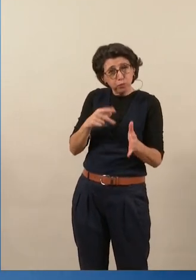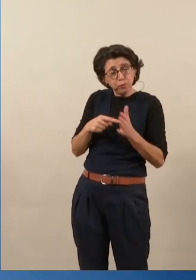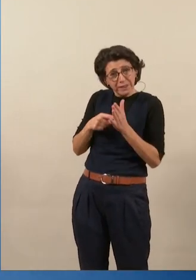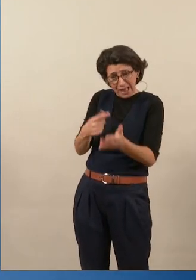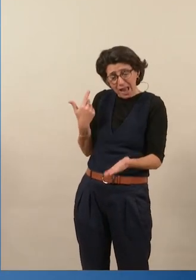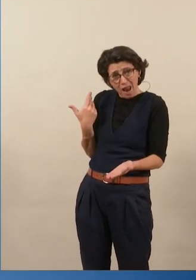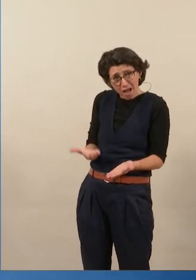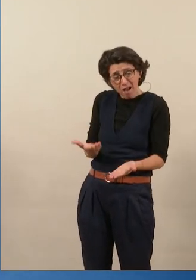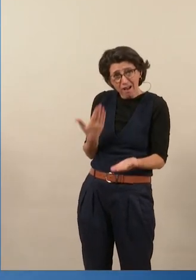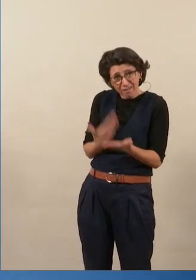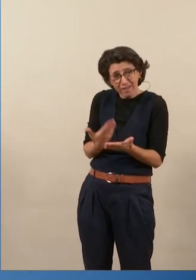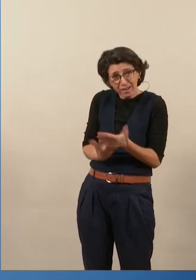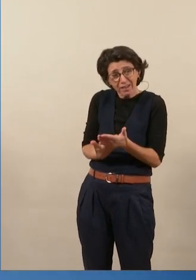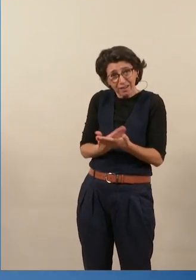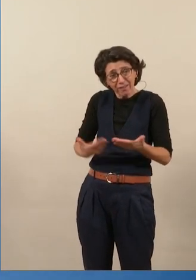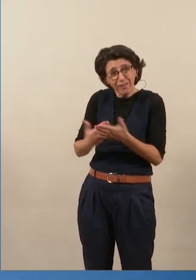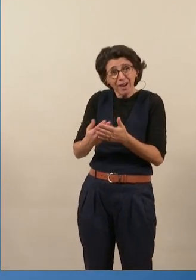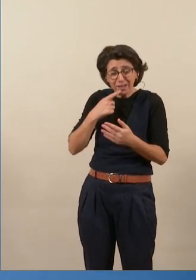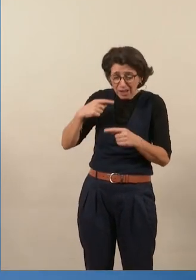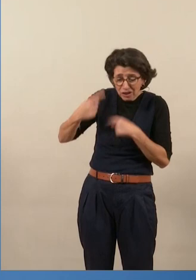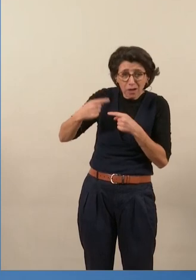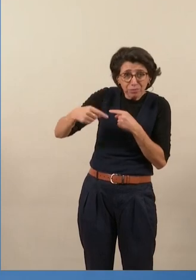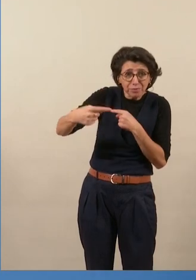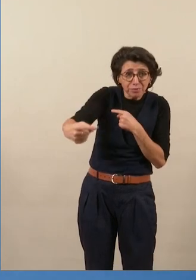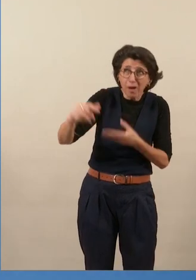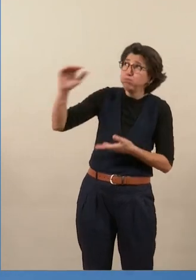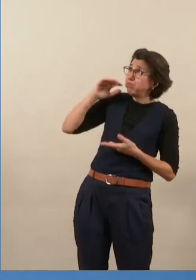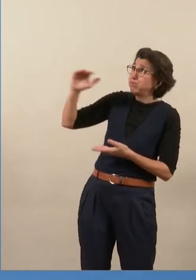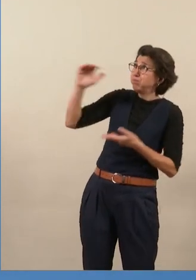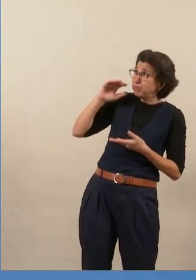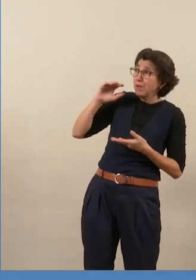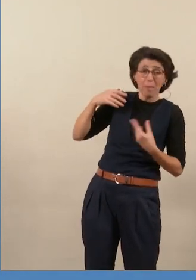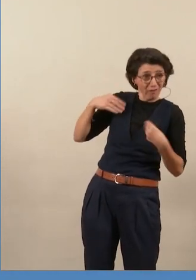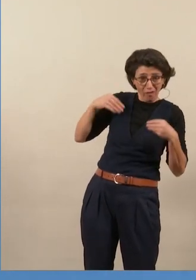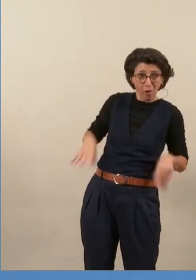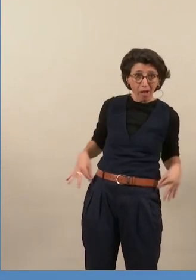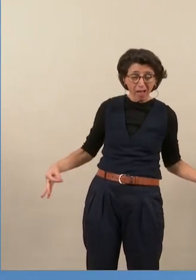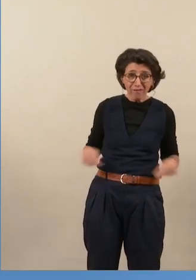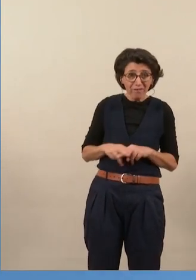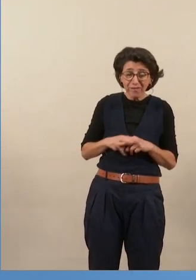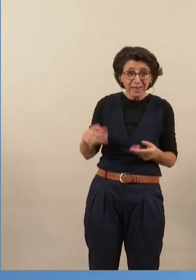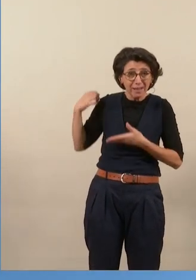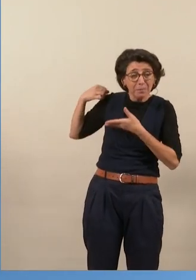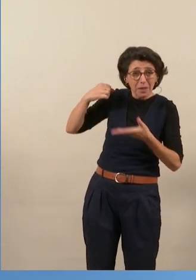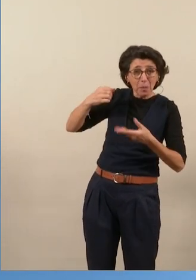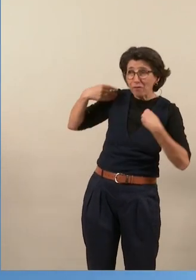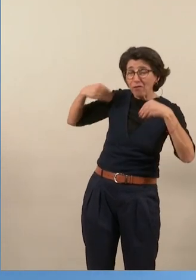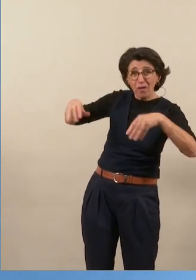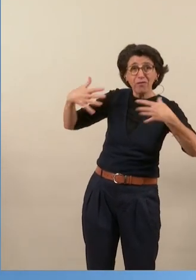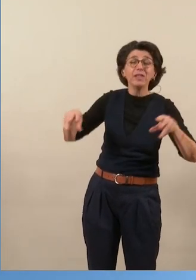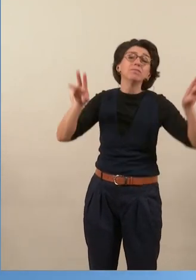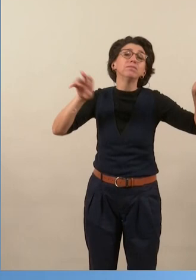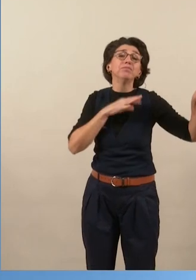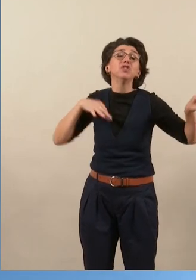va peser sur les générations futures qui n'auront plus rien à vendre pour renflouer puisque vous aurez aussi vendu tous les bijoux de